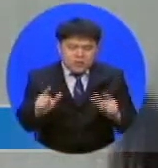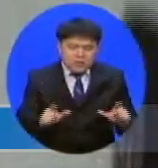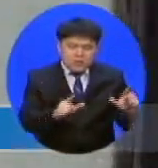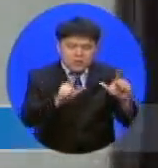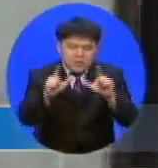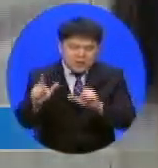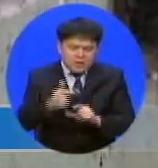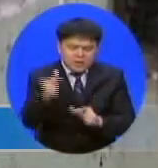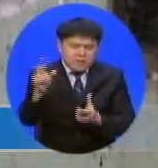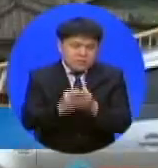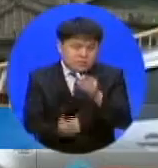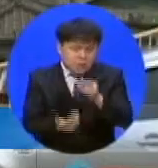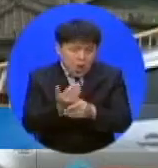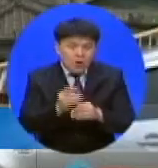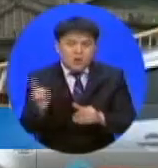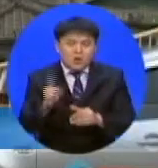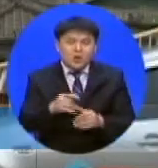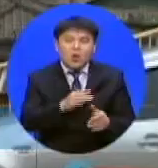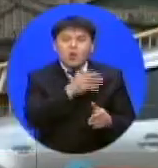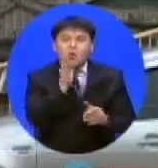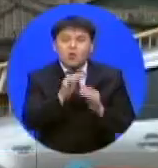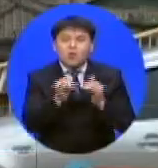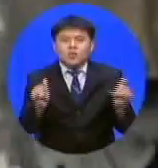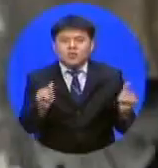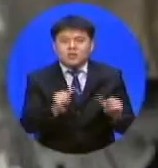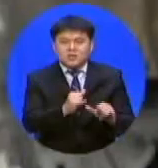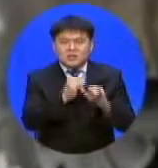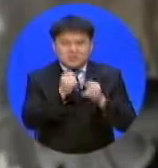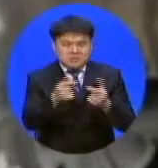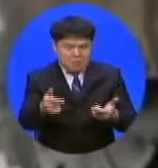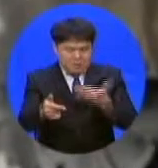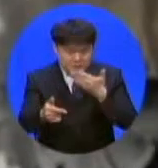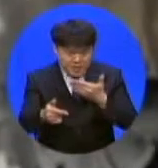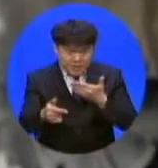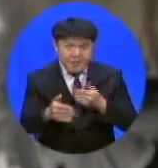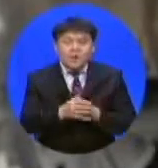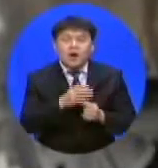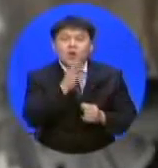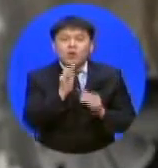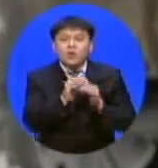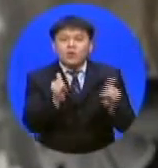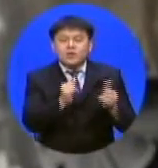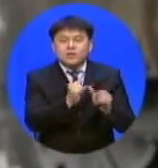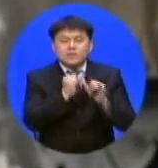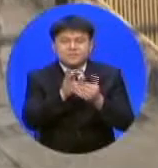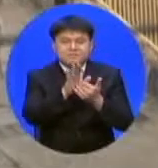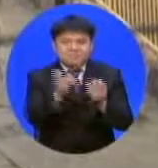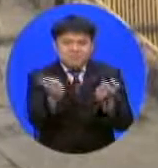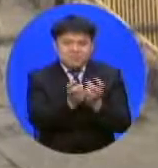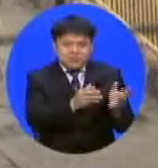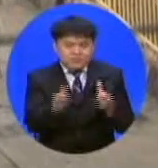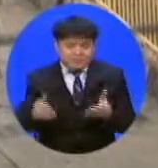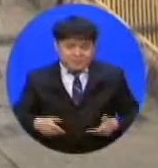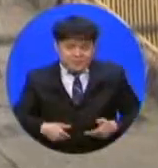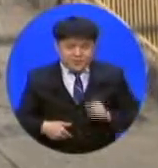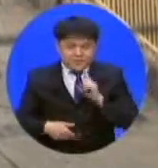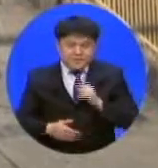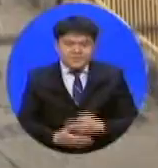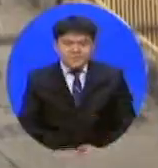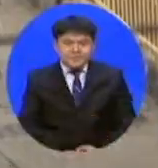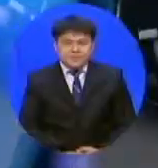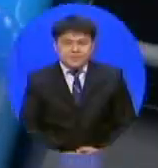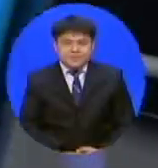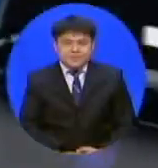흔드는 사건이 일어날 때 노인 자살이 증가할 수 있다는 점을 염두해 노인 자살 예방 방안을 마련해야 한다고 언급했습니다.